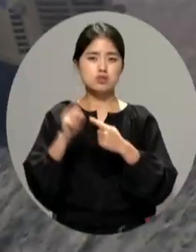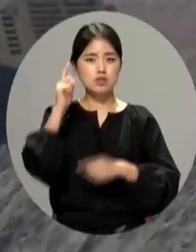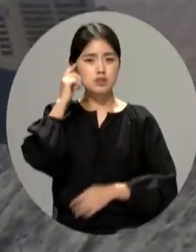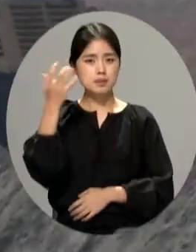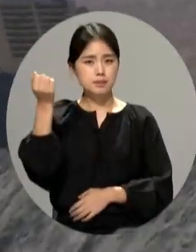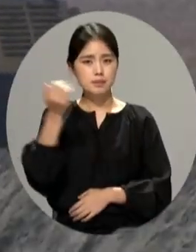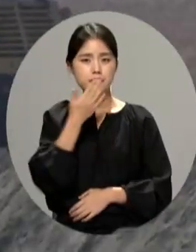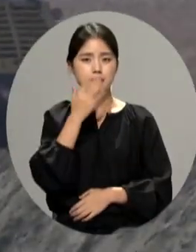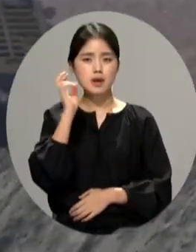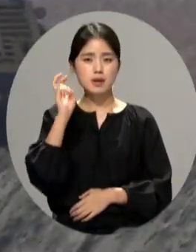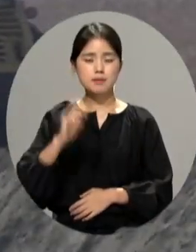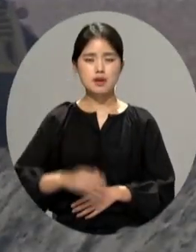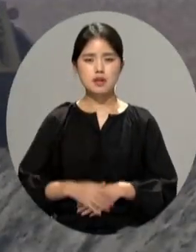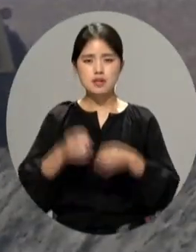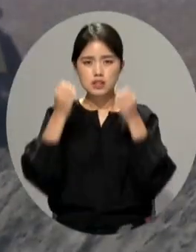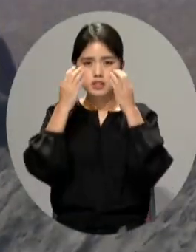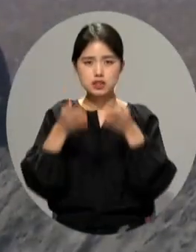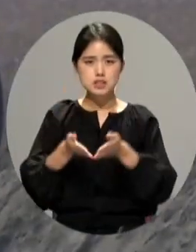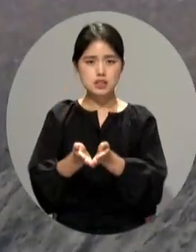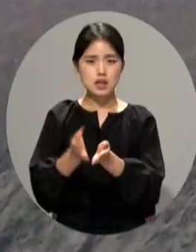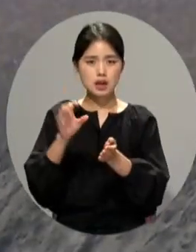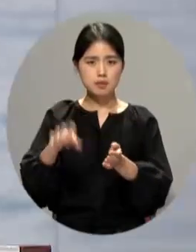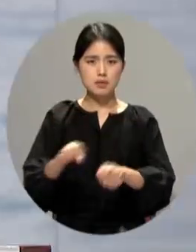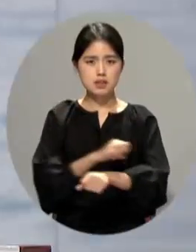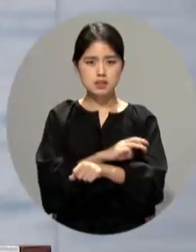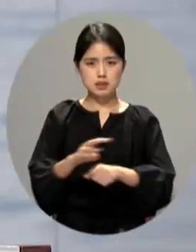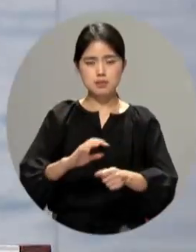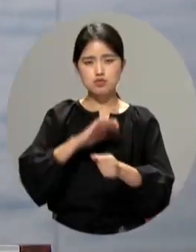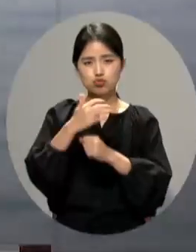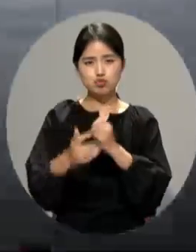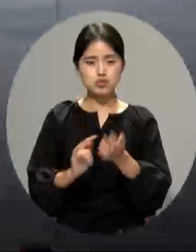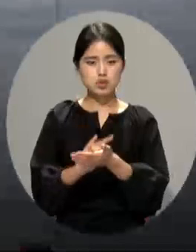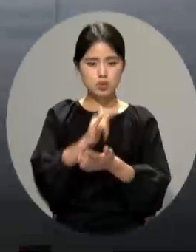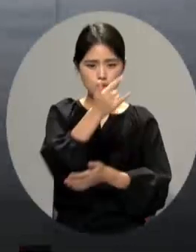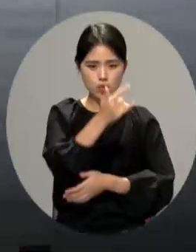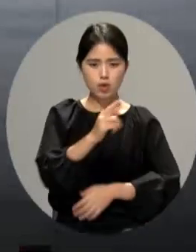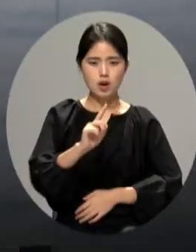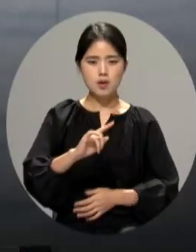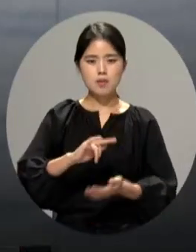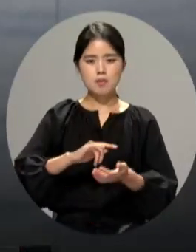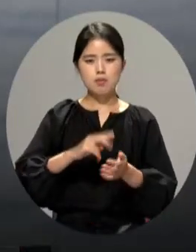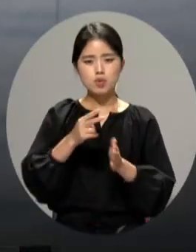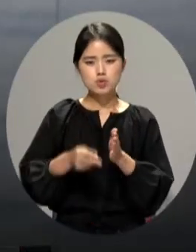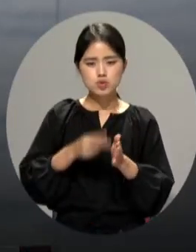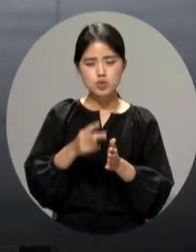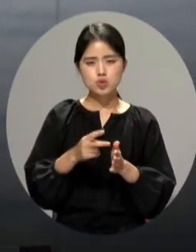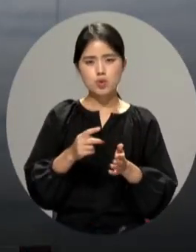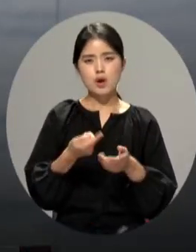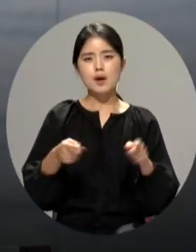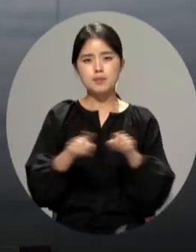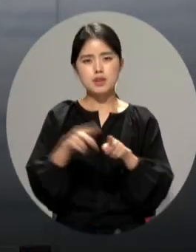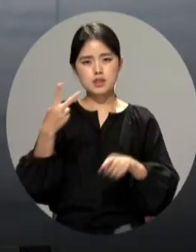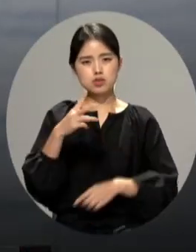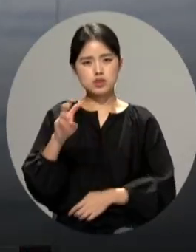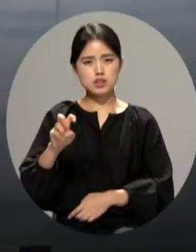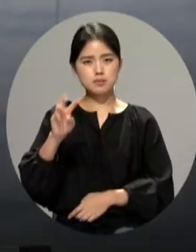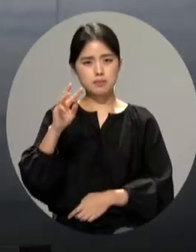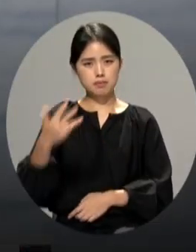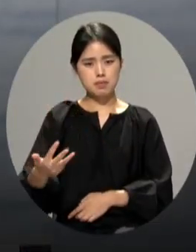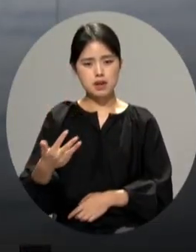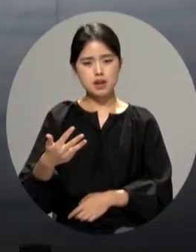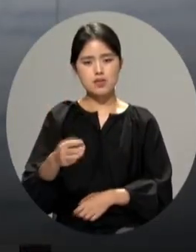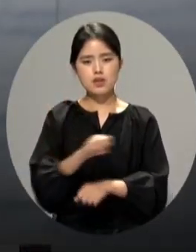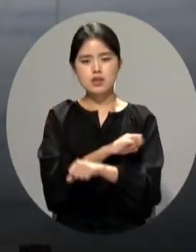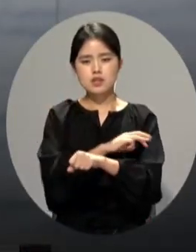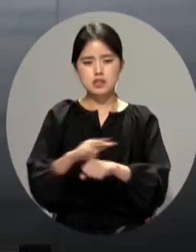전망입니다. 신항만 새만금 국제공항, 새만금항 인입철도와 함께 2028년 새만금 지역 간